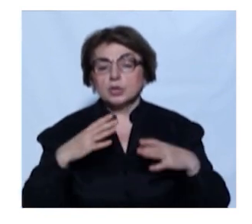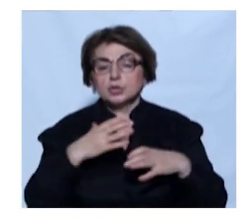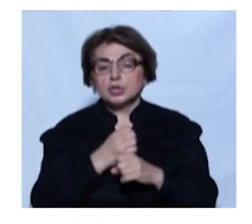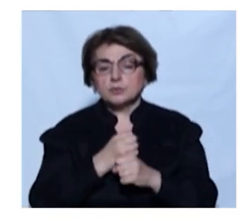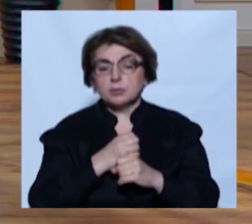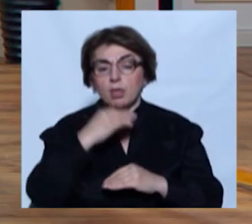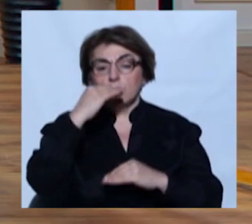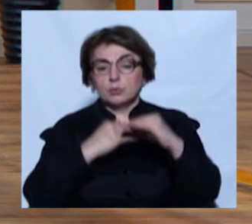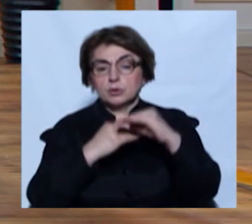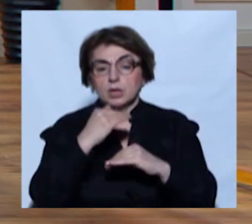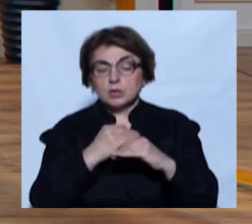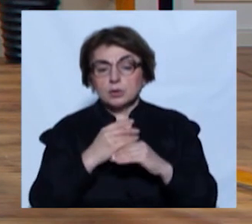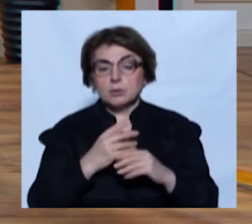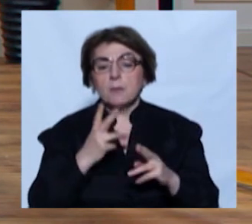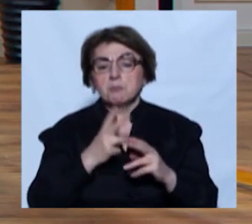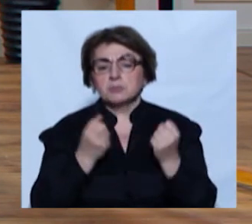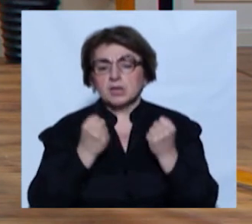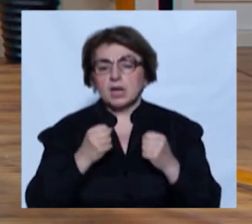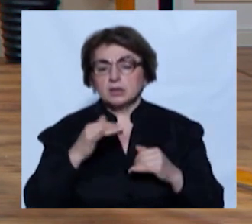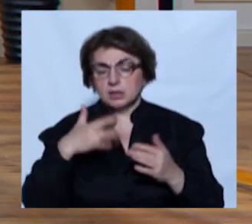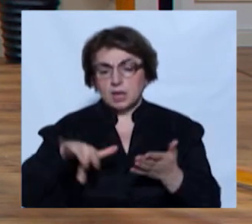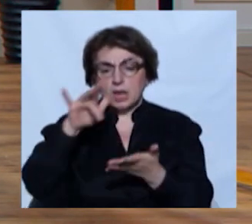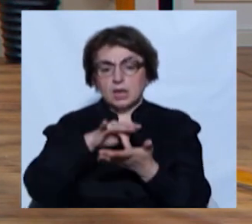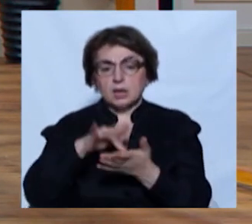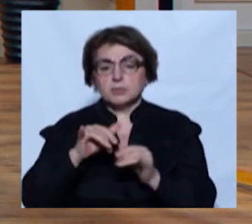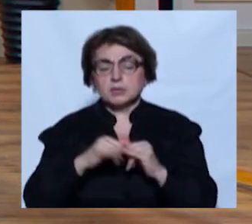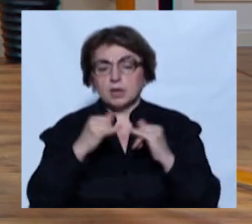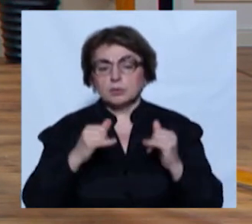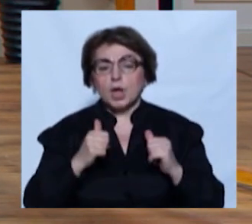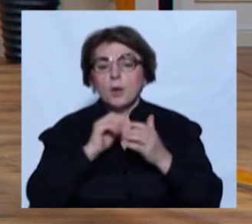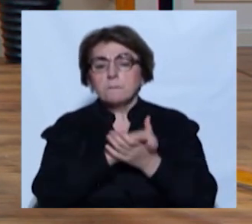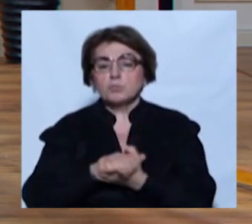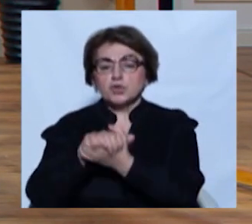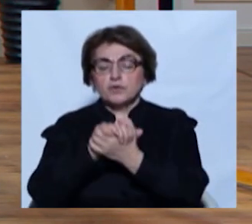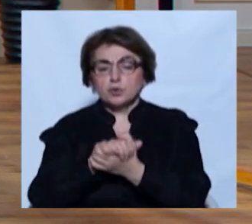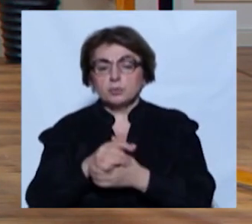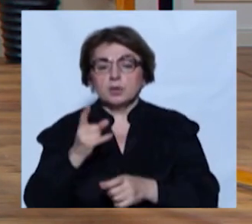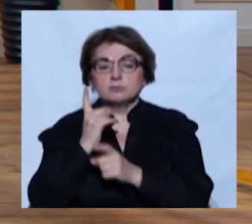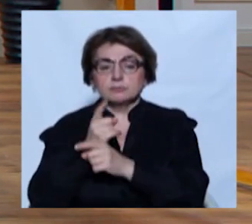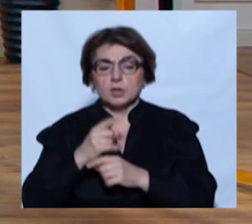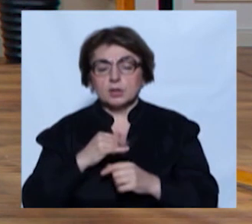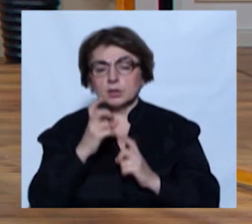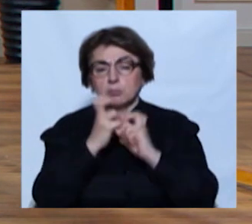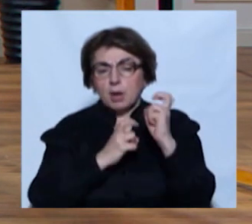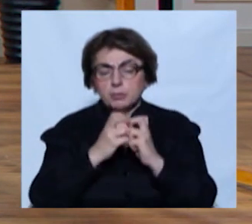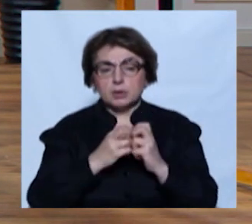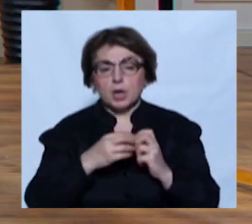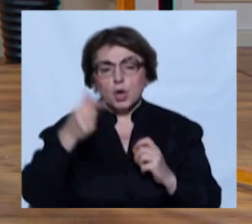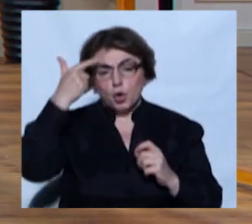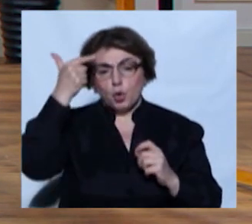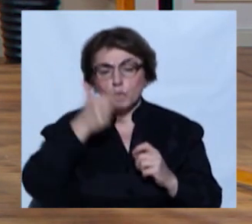უნდა მოხდეს თავისთავად შემცირება უთანასწორობის, მდგრადი ქალაქების განვითარება, მშვიდობა და განიარაღება, ინდუსტრია, გონიერი წარმო